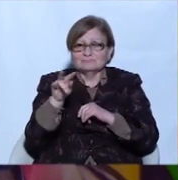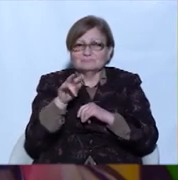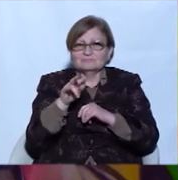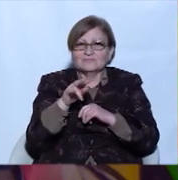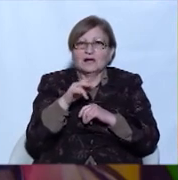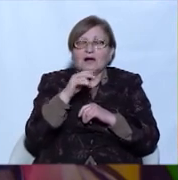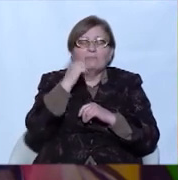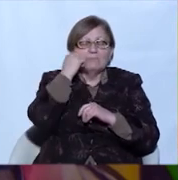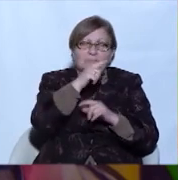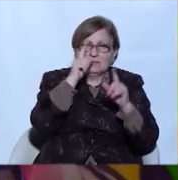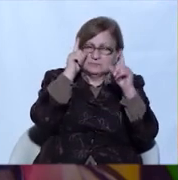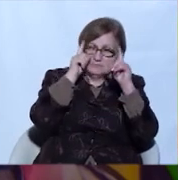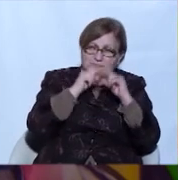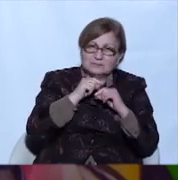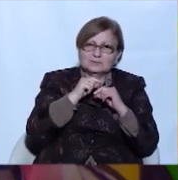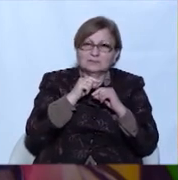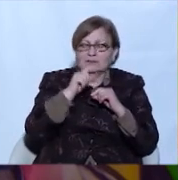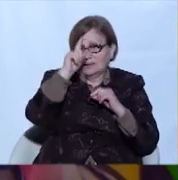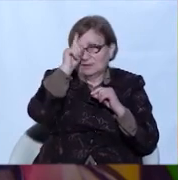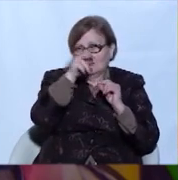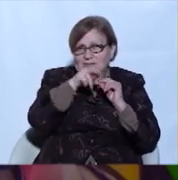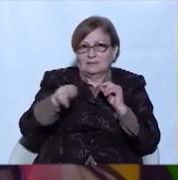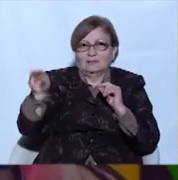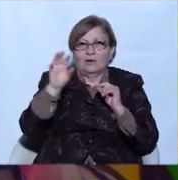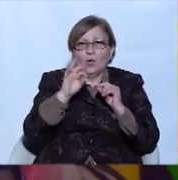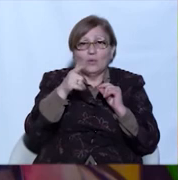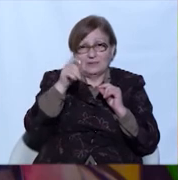ეთელს ჩაეძინა, გამოვიდა ოგი